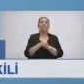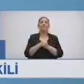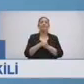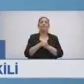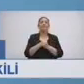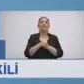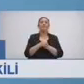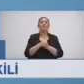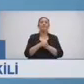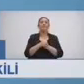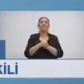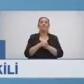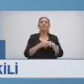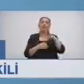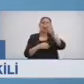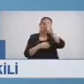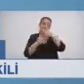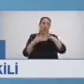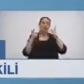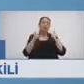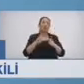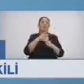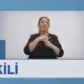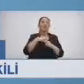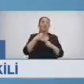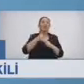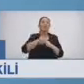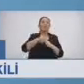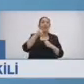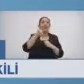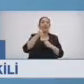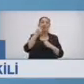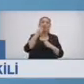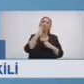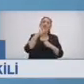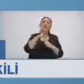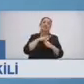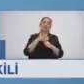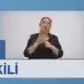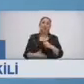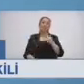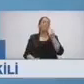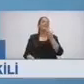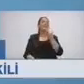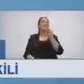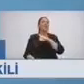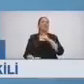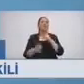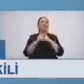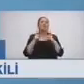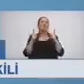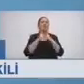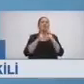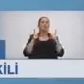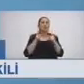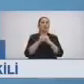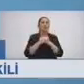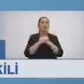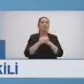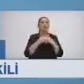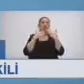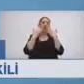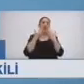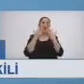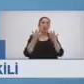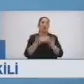peşinen İstanbul Büyükşehir Belediye Başkanımıza burada bir şey ifade etmek istiyorum. Biraz önce uzun uzadıya bir sunum